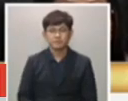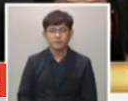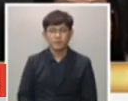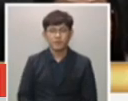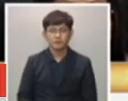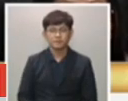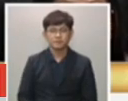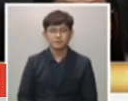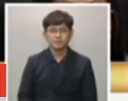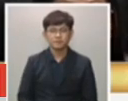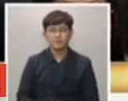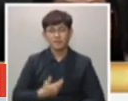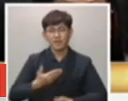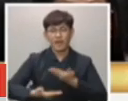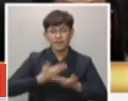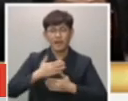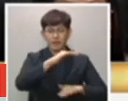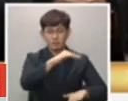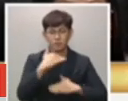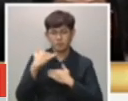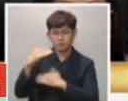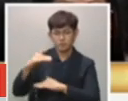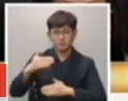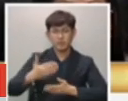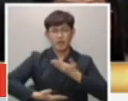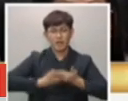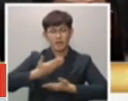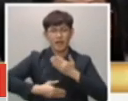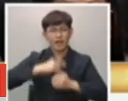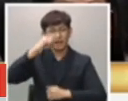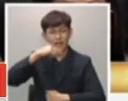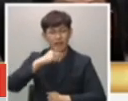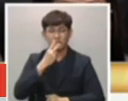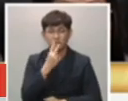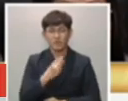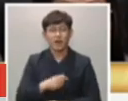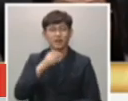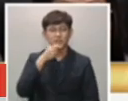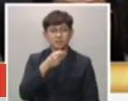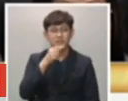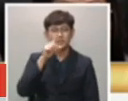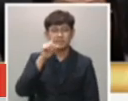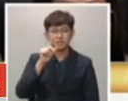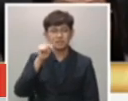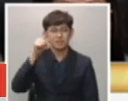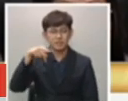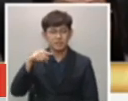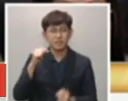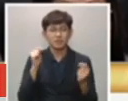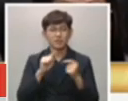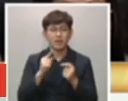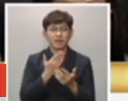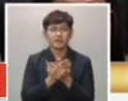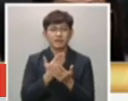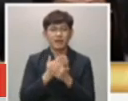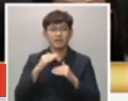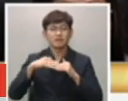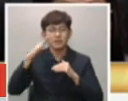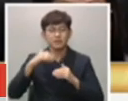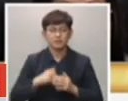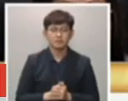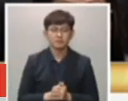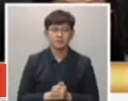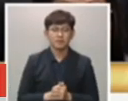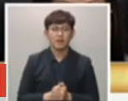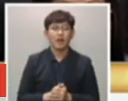ได้ดุลการค้าไทยครับตัวต่อมาใน GDPดุลการค้าไทยอยู่ในสถานะเกินดุลต่อเนื่องครับมาตลอดเราเป็นประเทศ